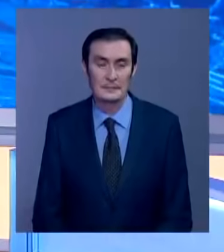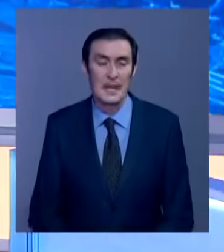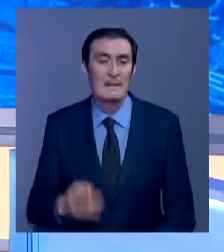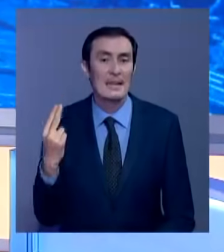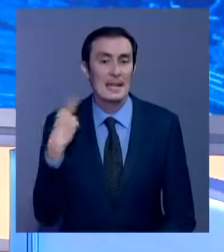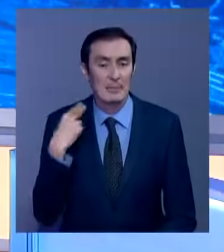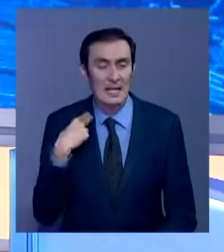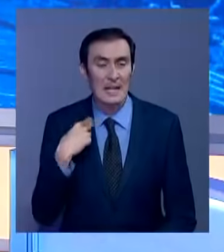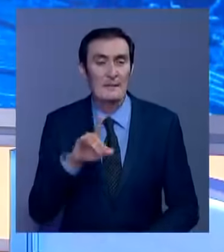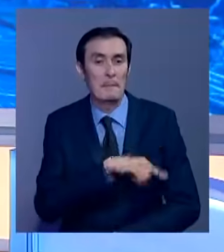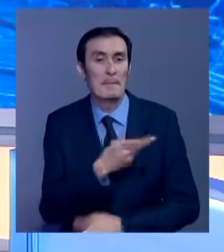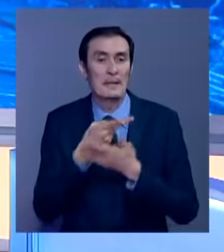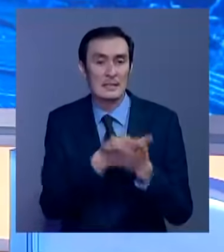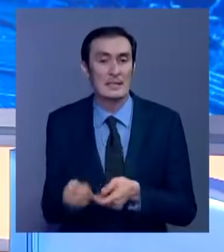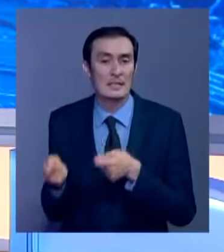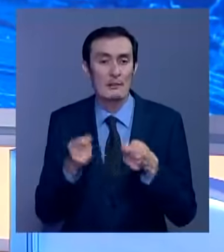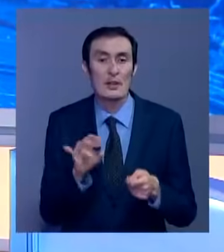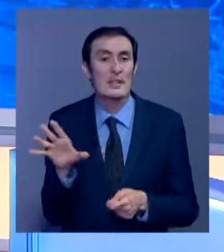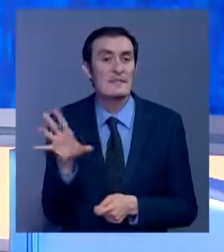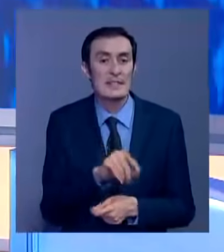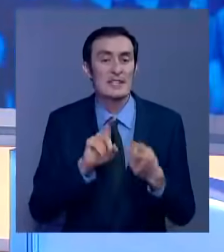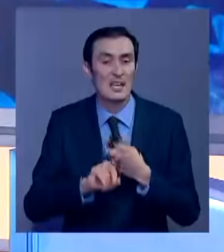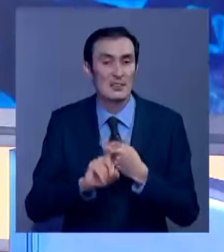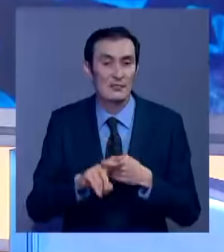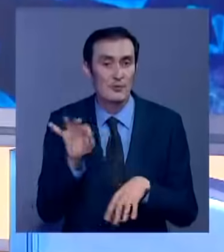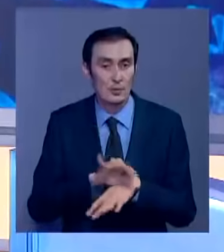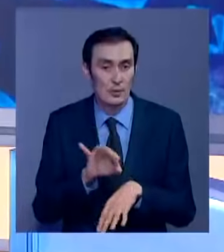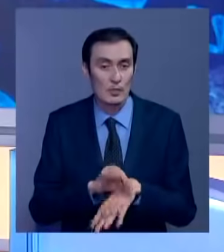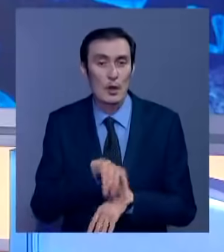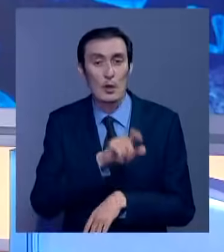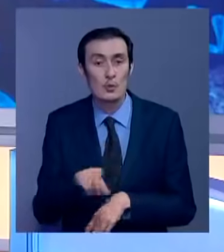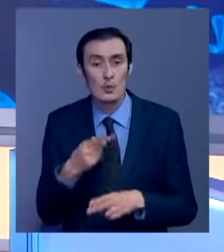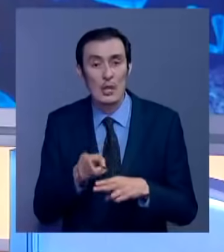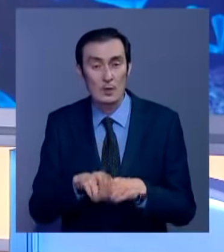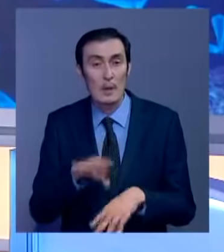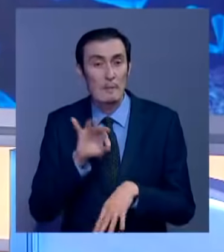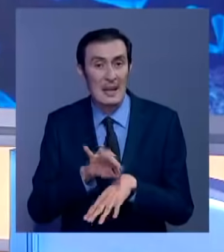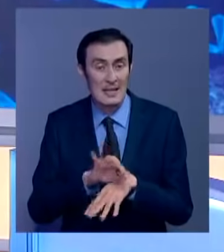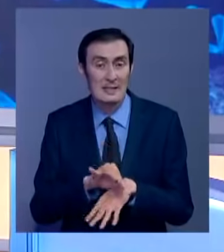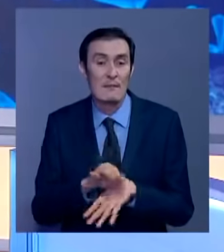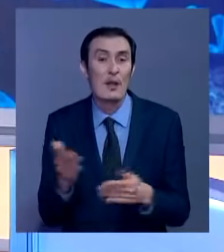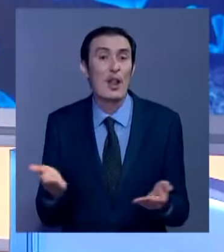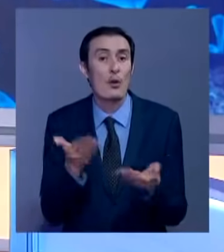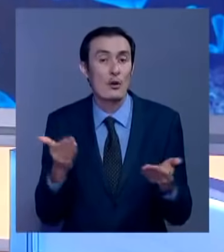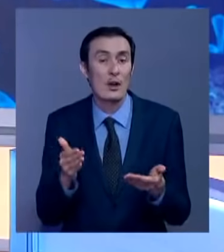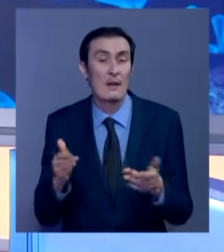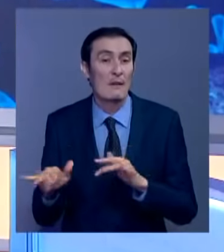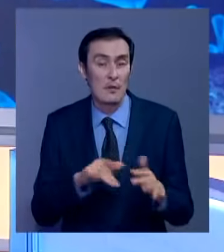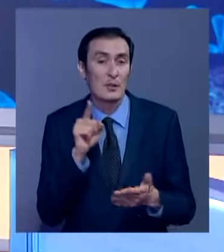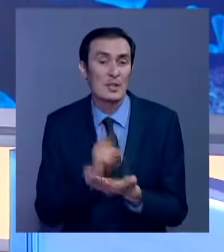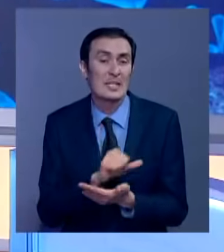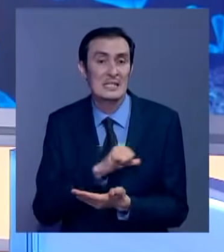В Великобритании в больницы доставляют не всех заразившихся коронавирусом. Люди, у которых болезнь протекает в легкой форме,